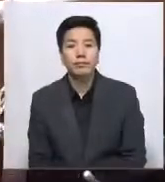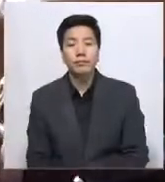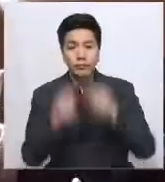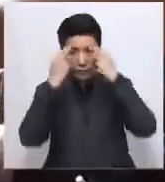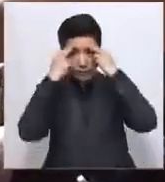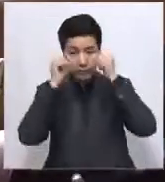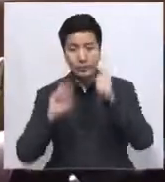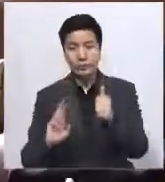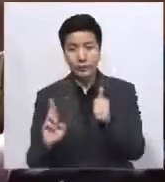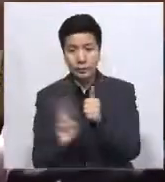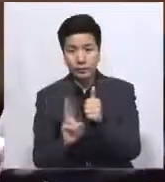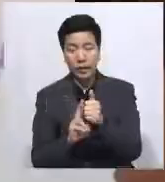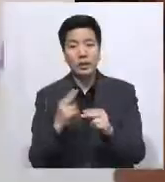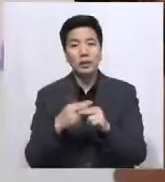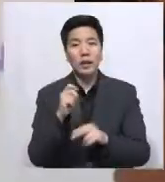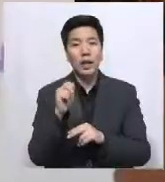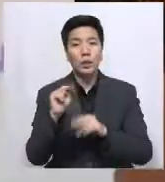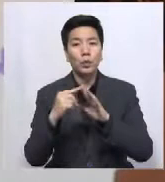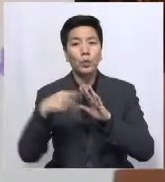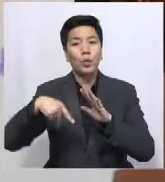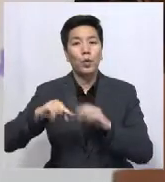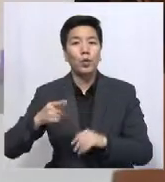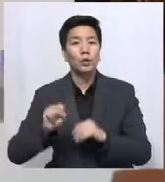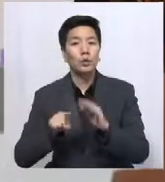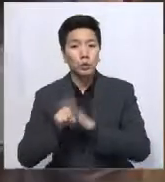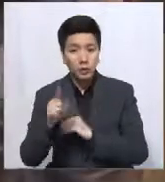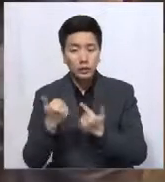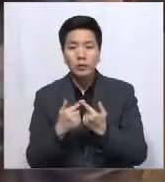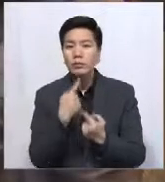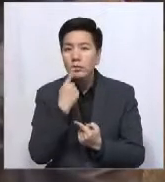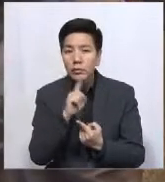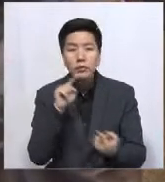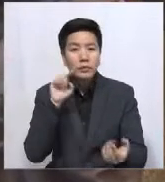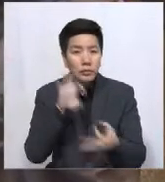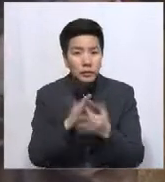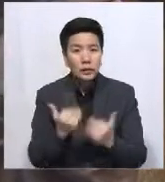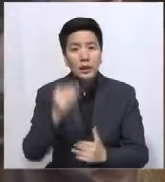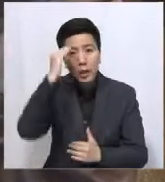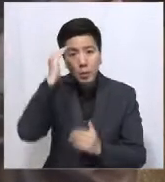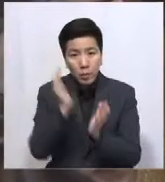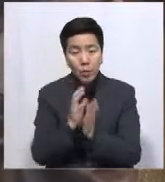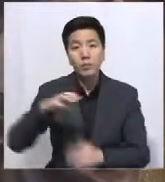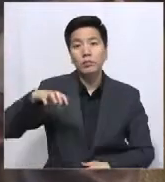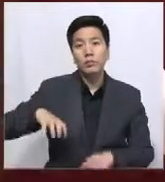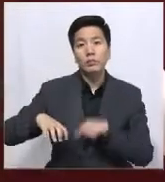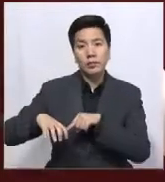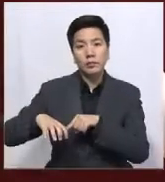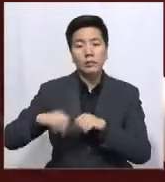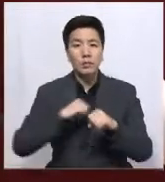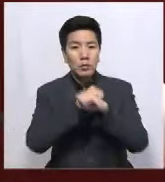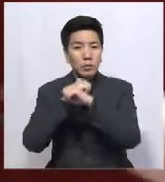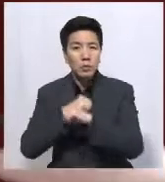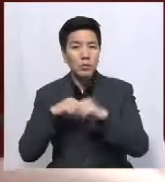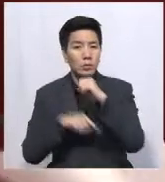พลเอกอนุพงษ์เผ่าจินดารัฐมนตรีว่าการกระทรวงมหาดไทยนะครับท่านได้กล่าวถึงกรณีที่ตำรวจกองบังคับการป้องกันปราบปร